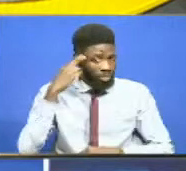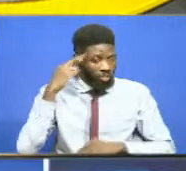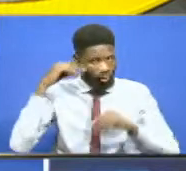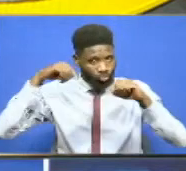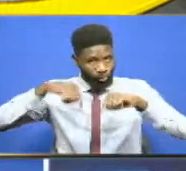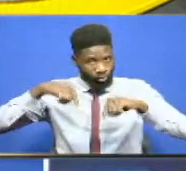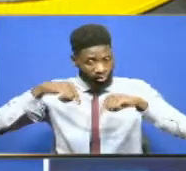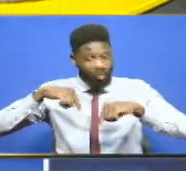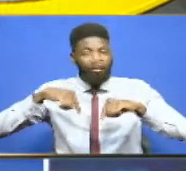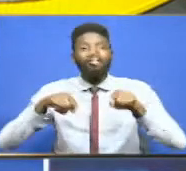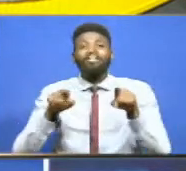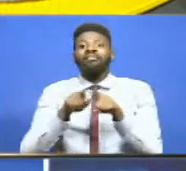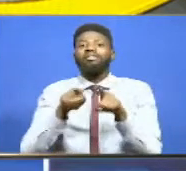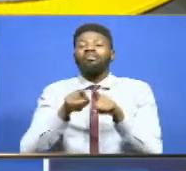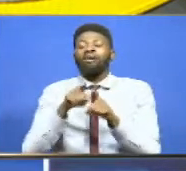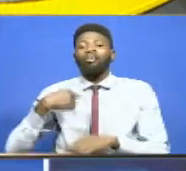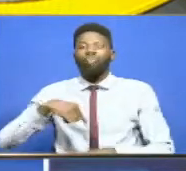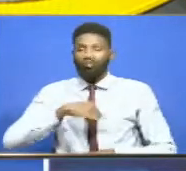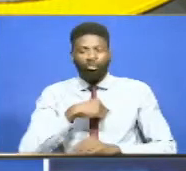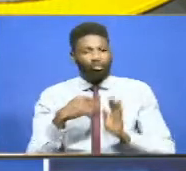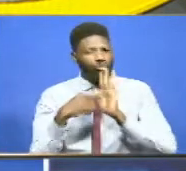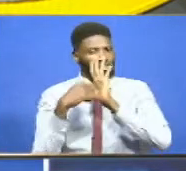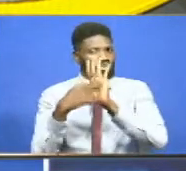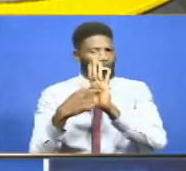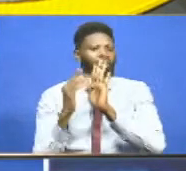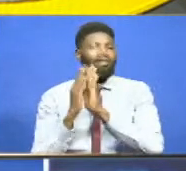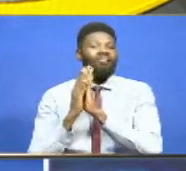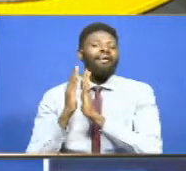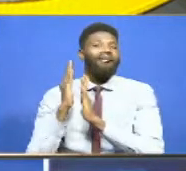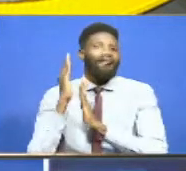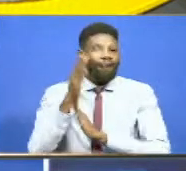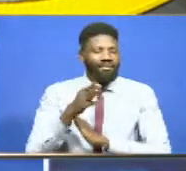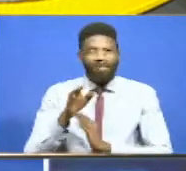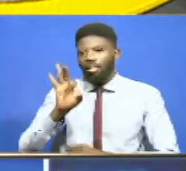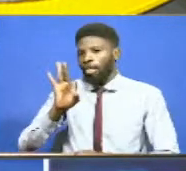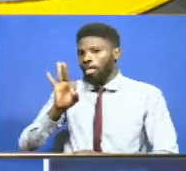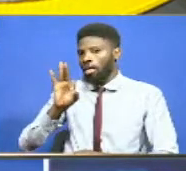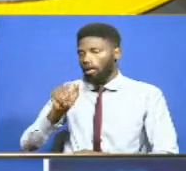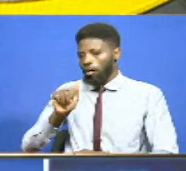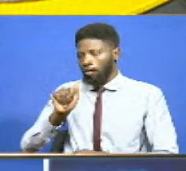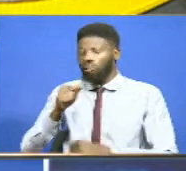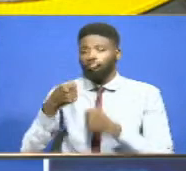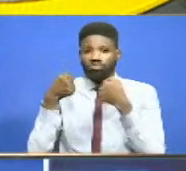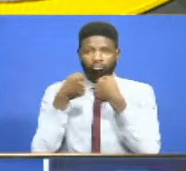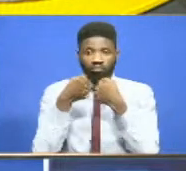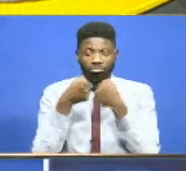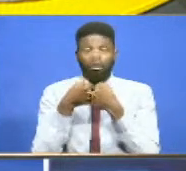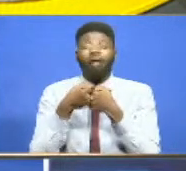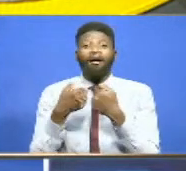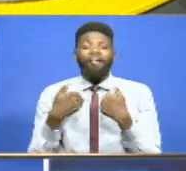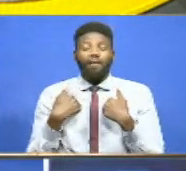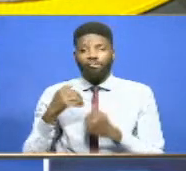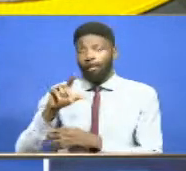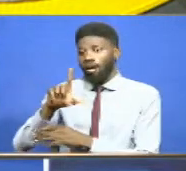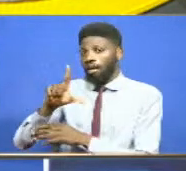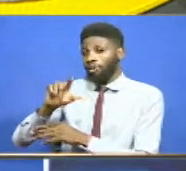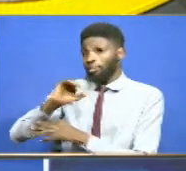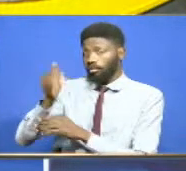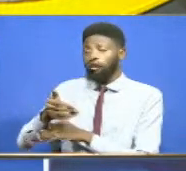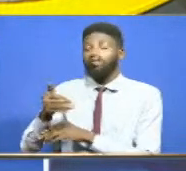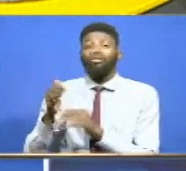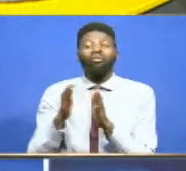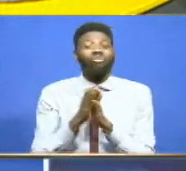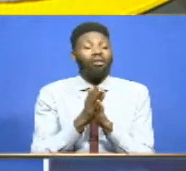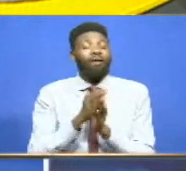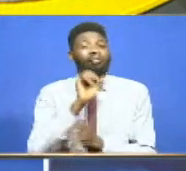ambayo tutakuwa tunakuletea kwa njia moja kwa moja Lady Mbala FA mechi ama mchuano baina ya Leicester City na